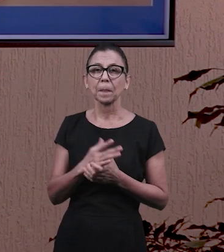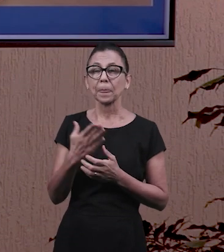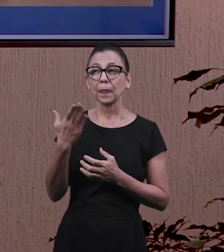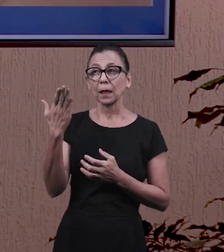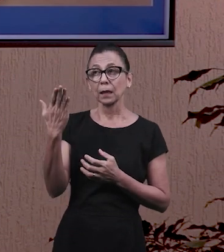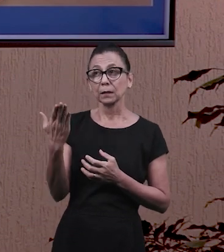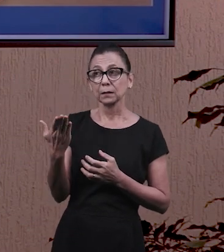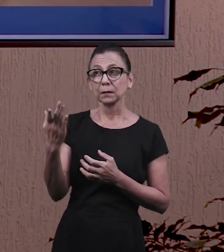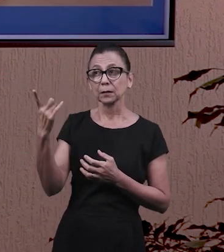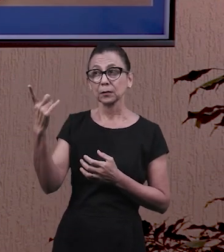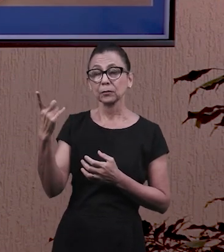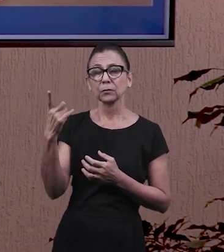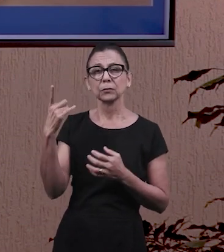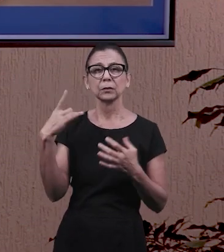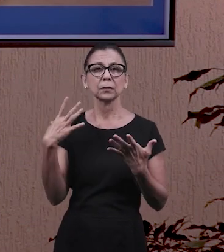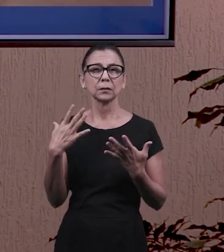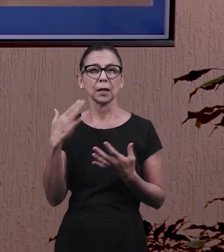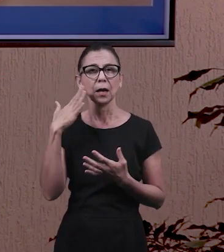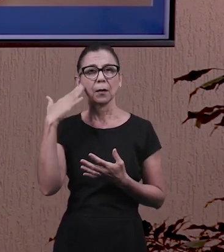de 1,5.